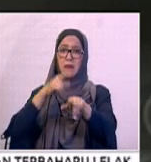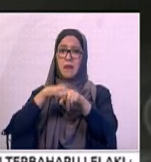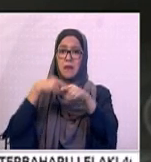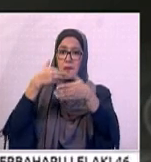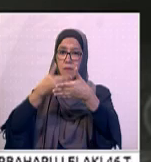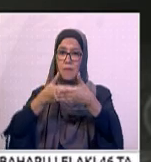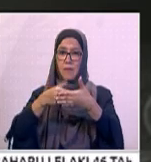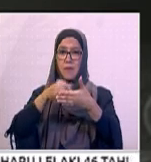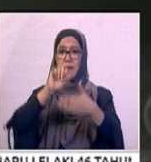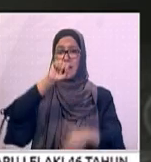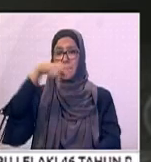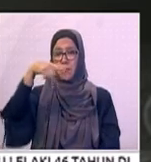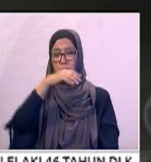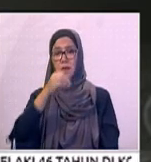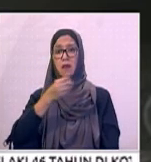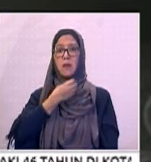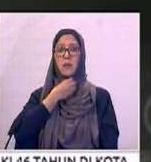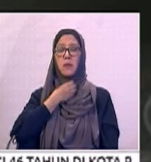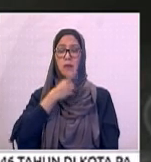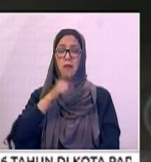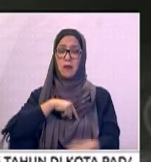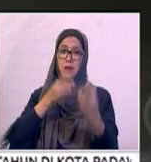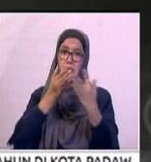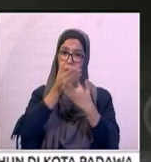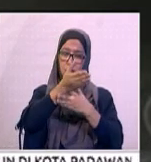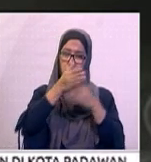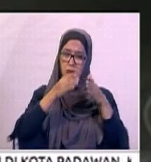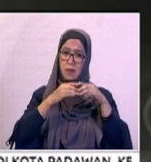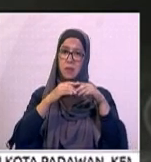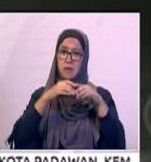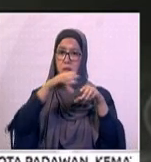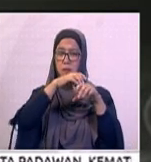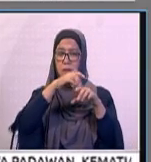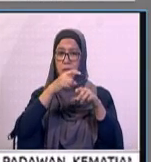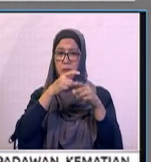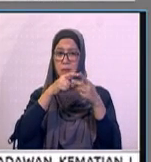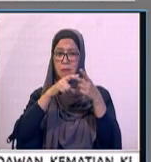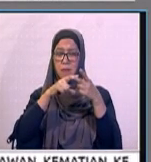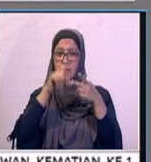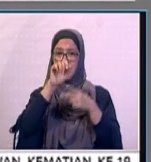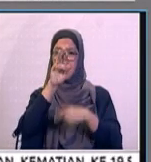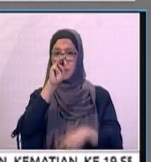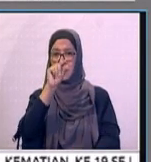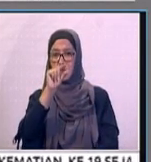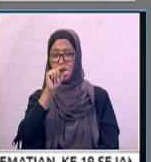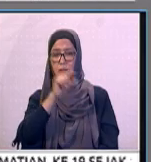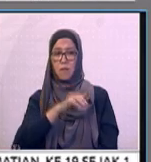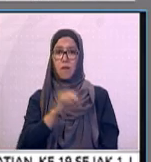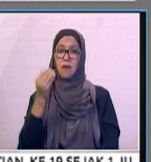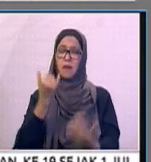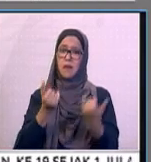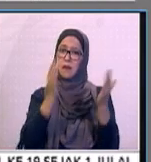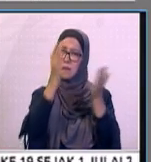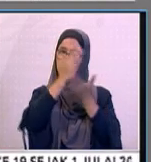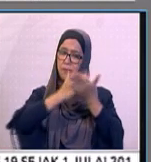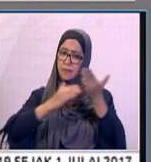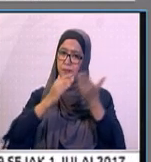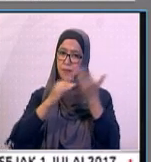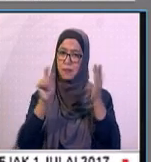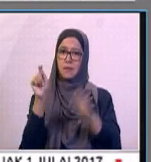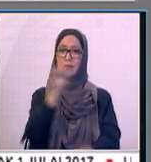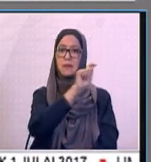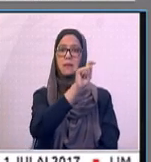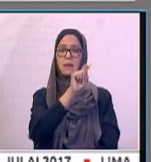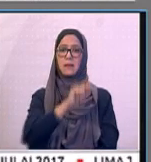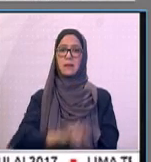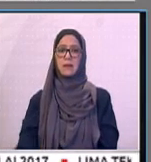dan juga perlahan dari Terowong Norah ke Kuala Kangsar. Seterusnya beralih dengan tinjauan di sebelah timur, Lebuh Raya KL Karak